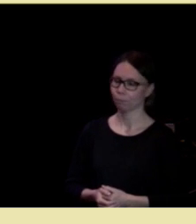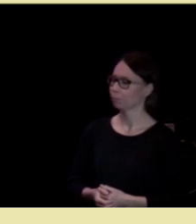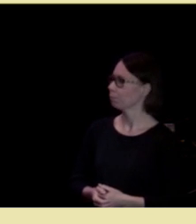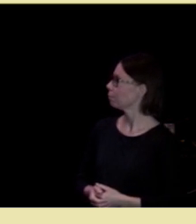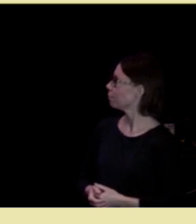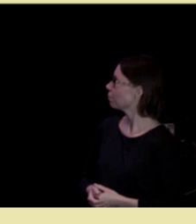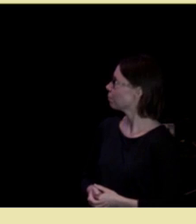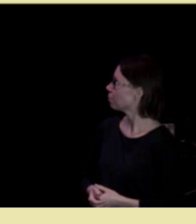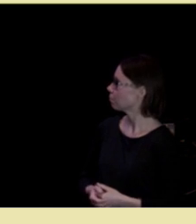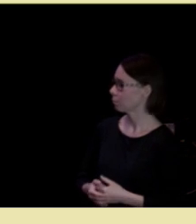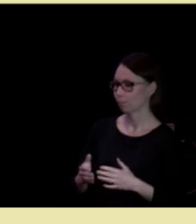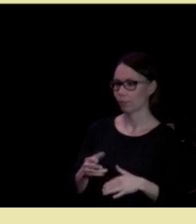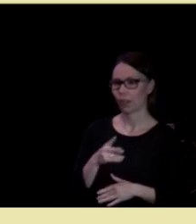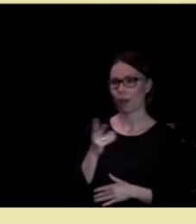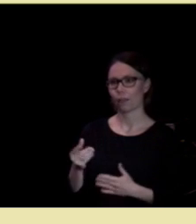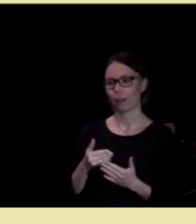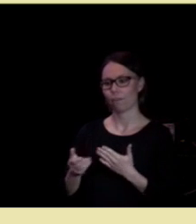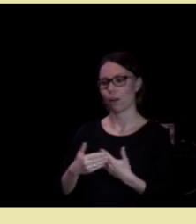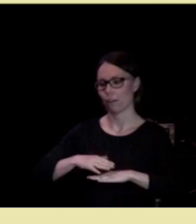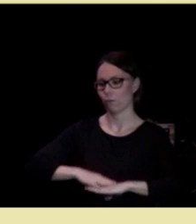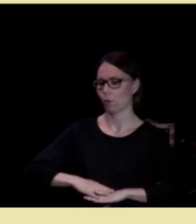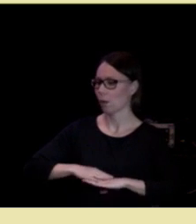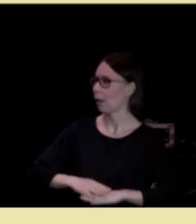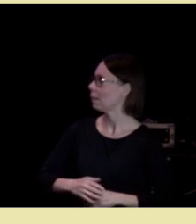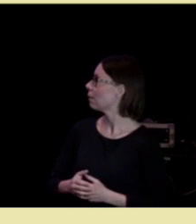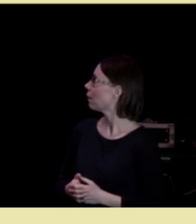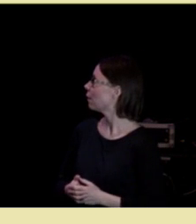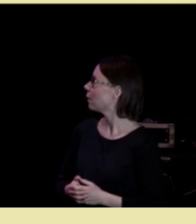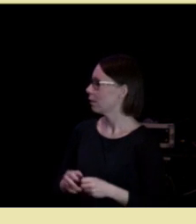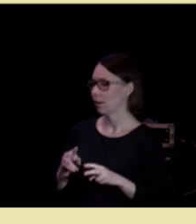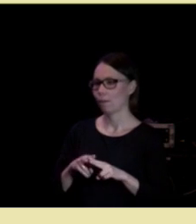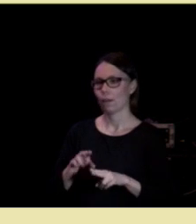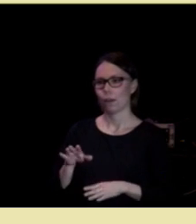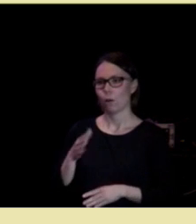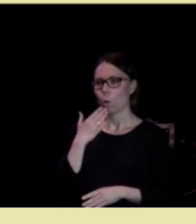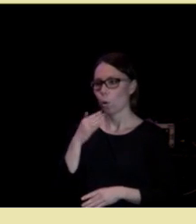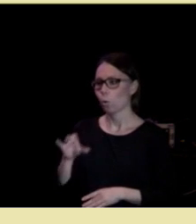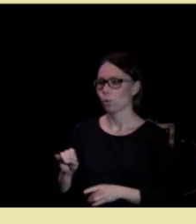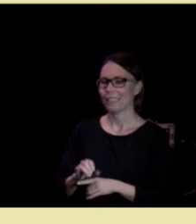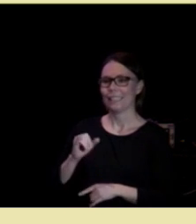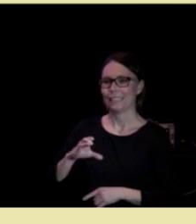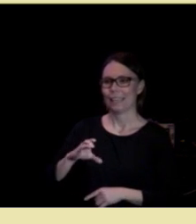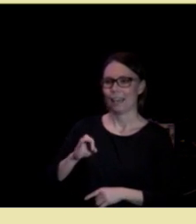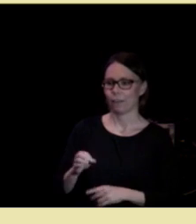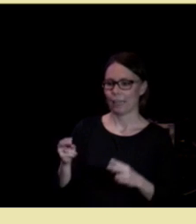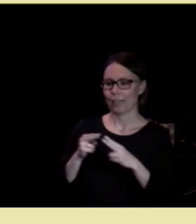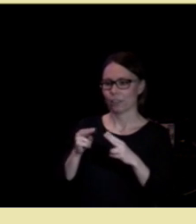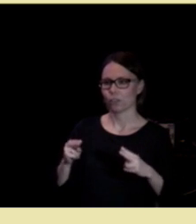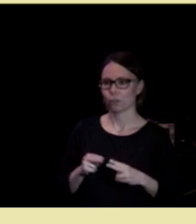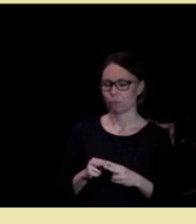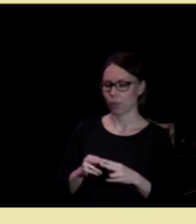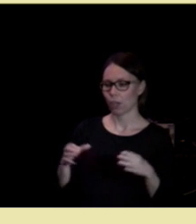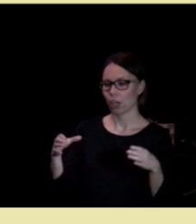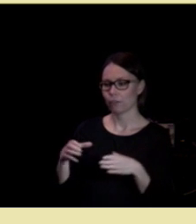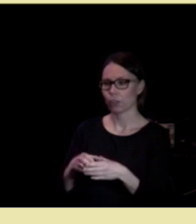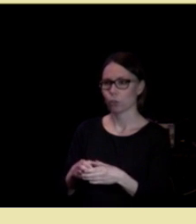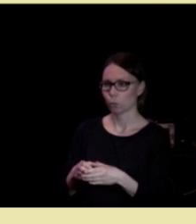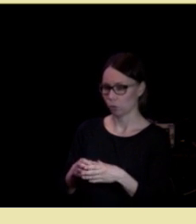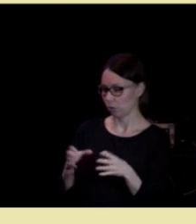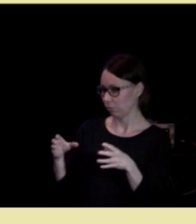Og så var det andre faglige fundamentet. Det var WHOs ICF, International Classification of